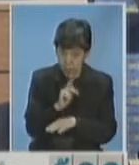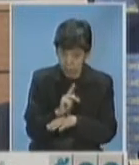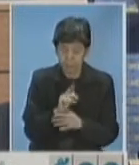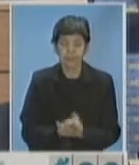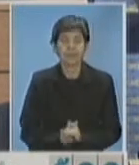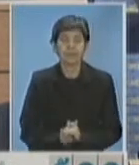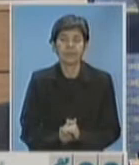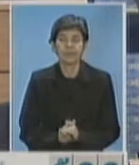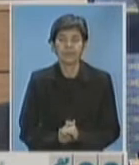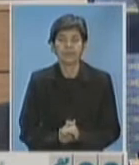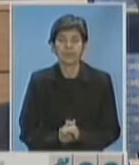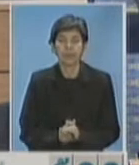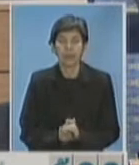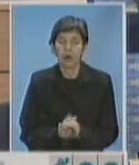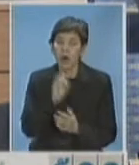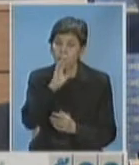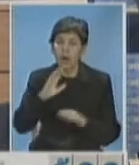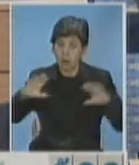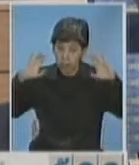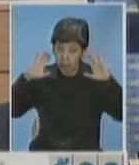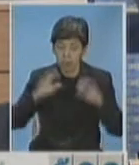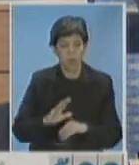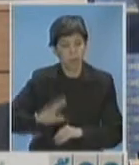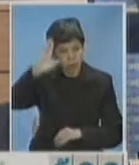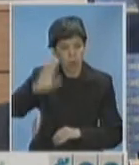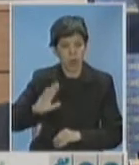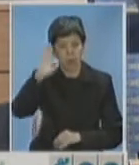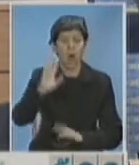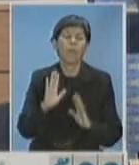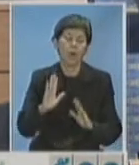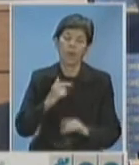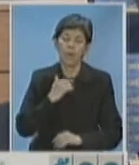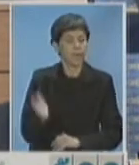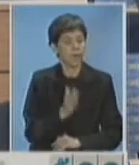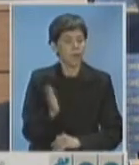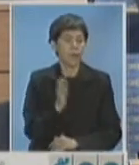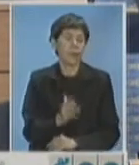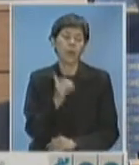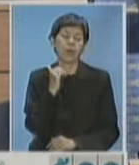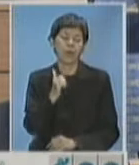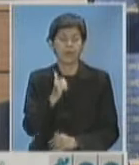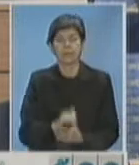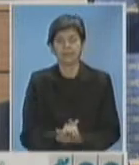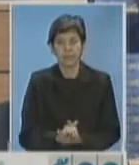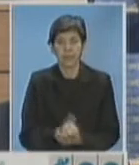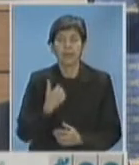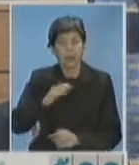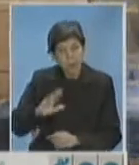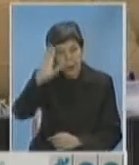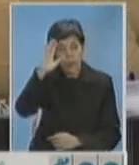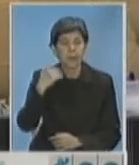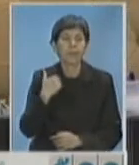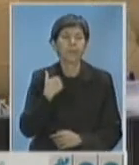าบอกสมาชิกฝ่ายรัฐบาลให้เลิกประท้วงก็จะได้เสร็จเร็วขึ้นท่านประธานครับ มีผู้ประท้ว